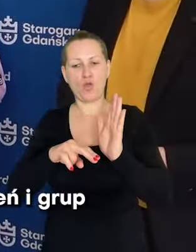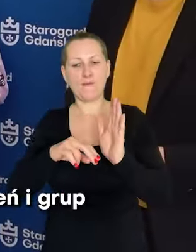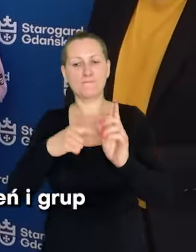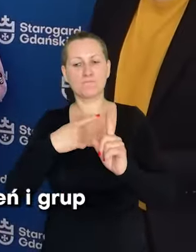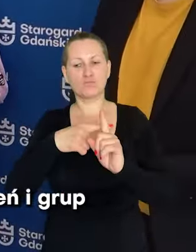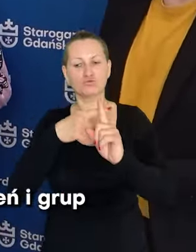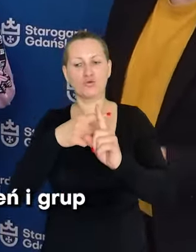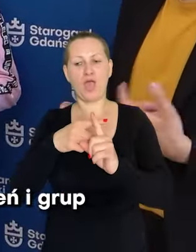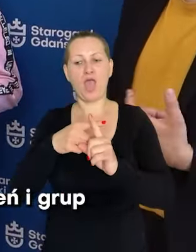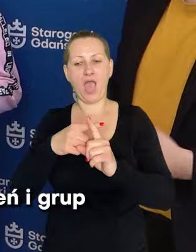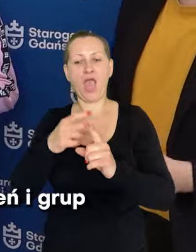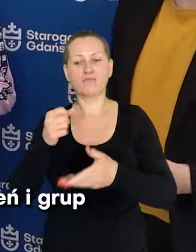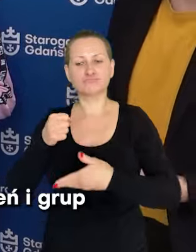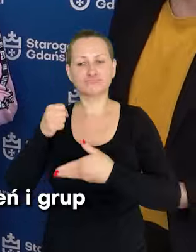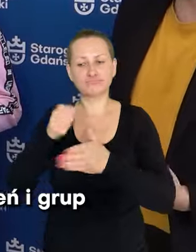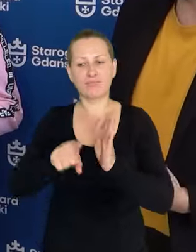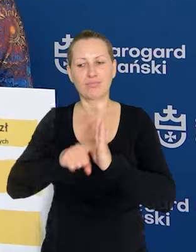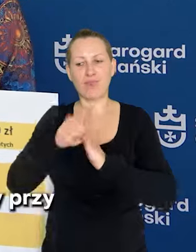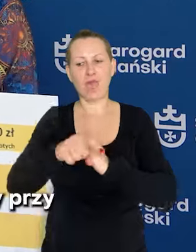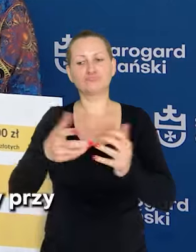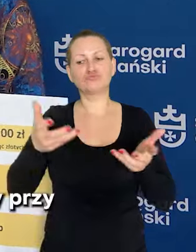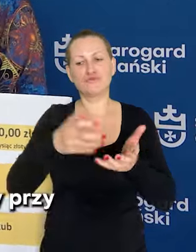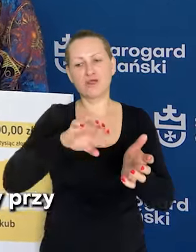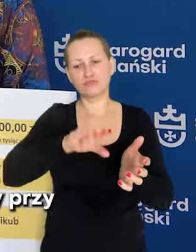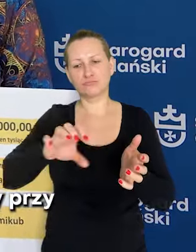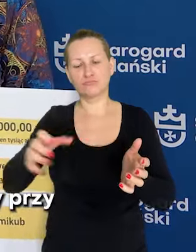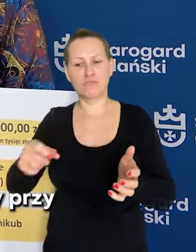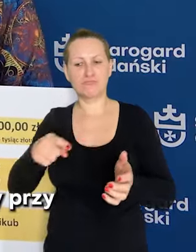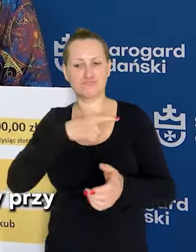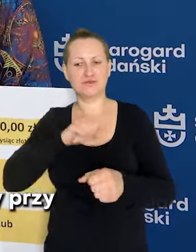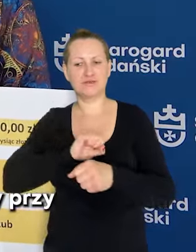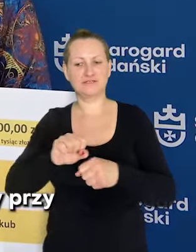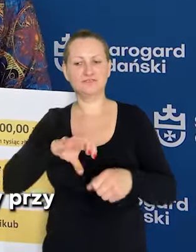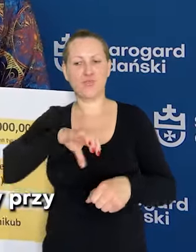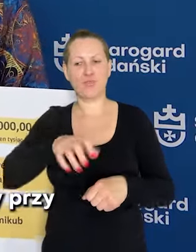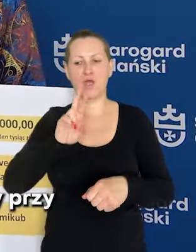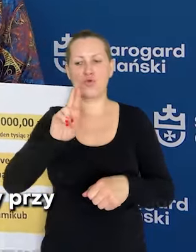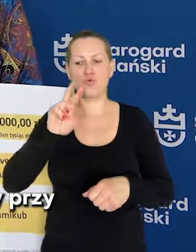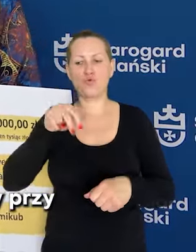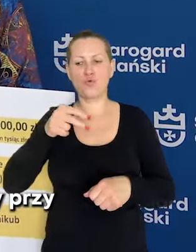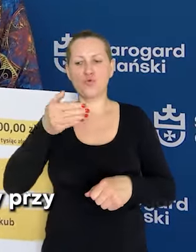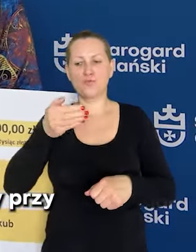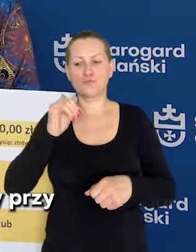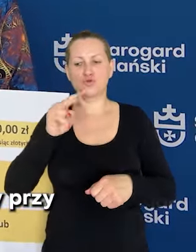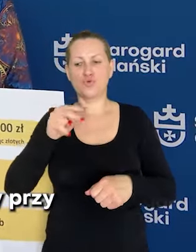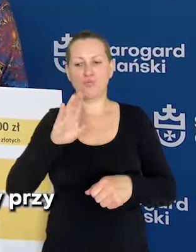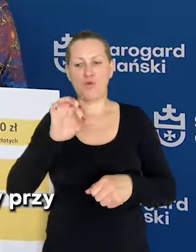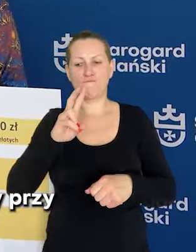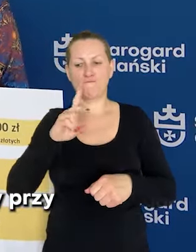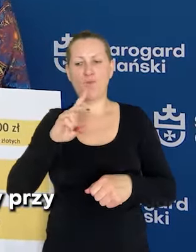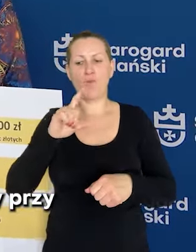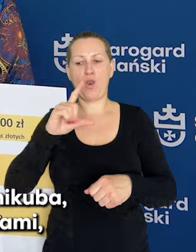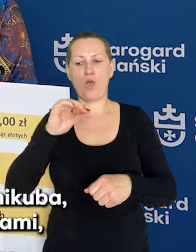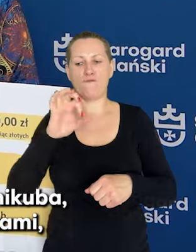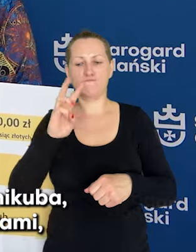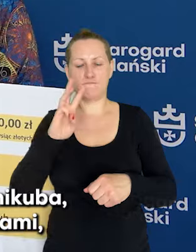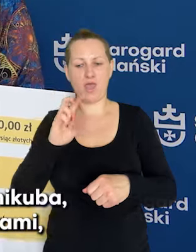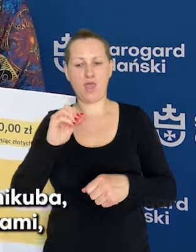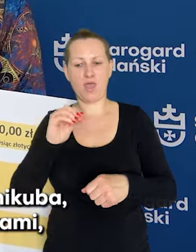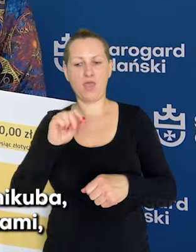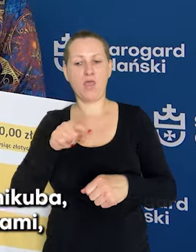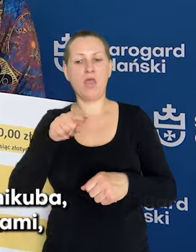trafiło do fundacji, stowarzyszeń i grup nieformalnych. Jesteśmy grupą Rumi Kubowelowe. Działamy przy publicznej szkole podstawowej numer 2